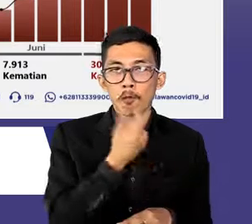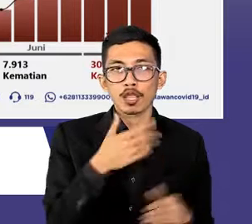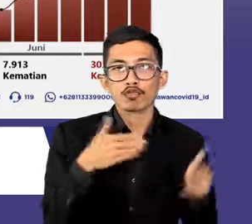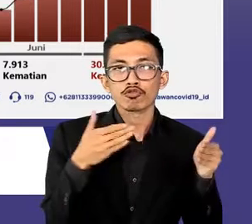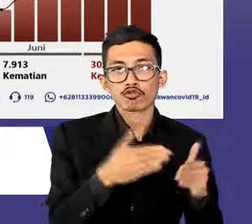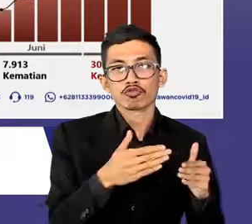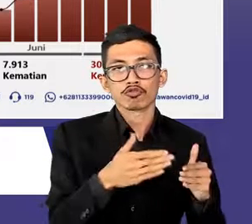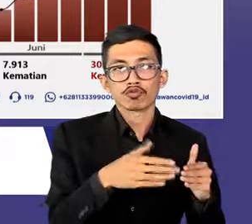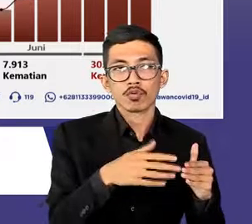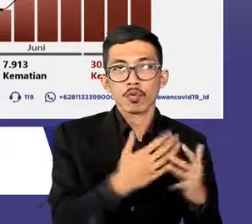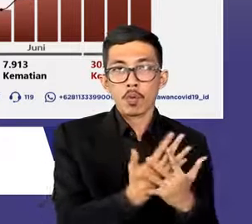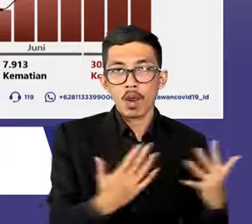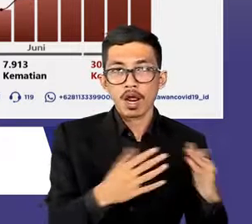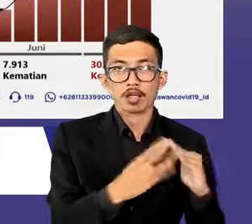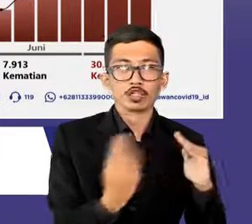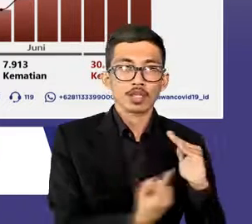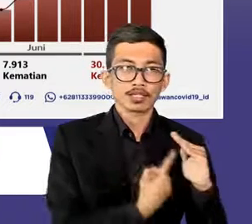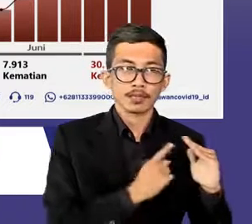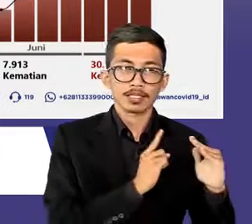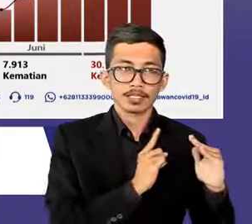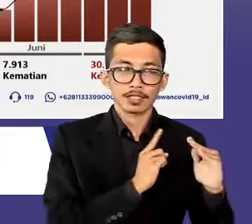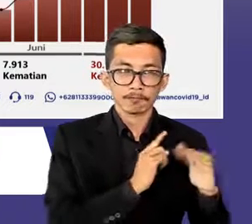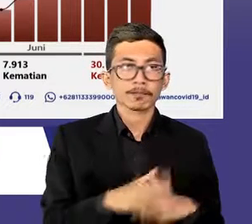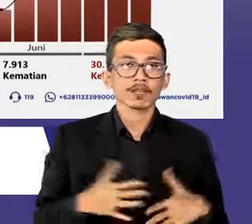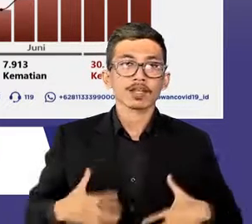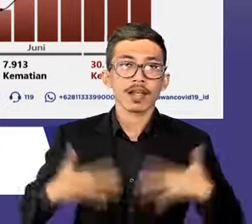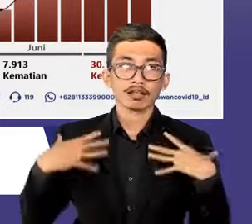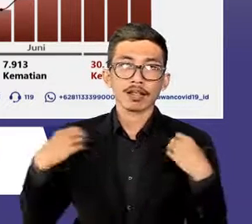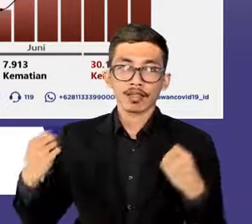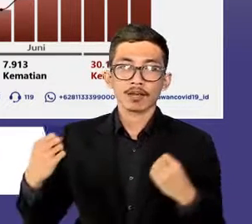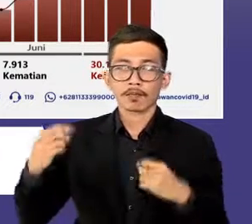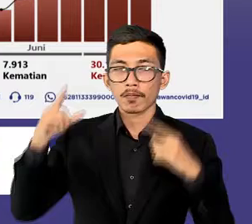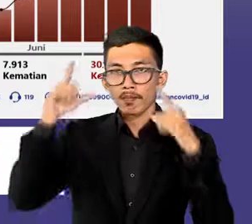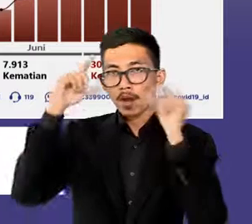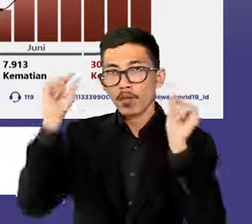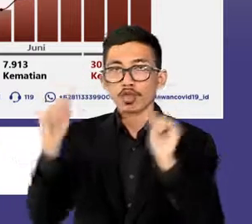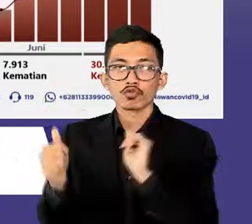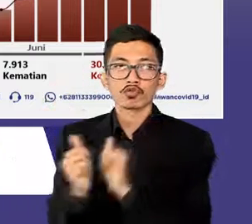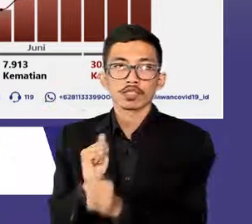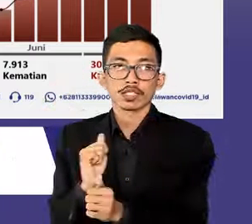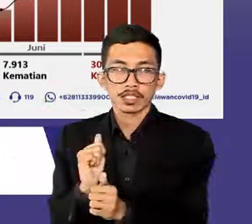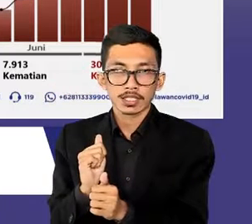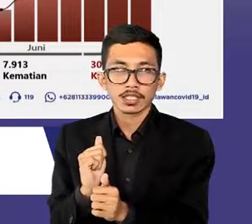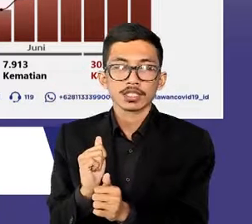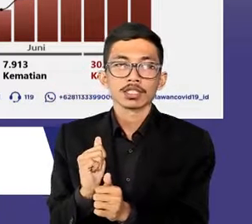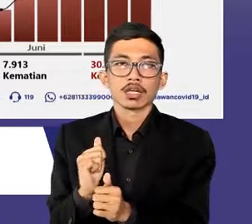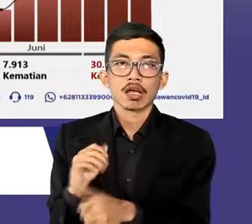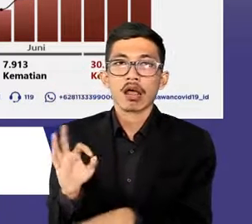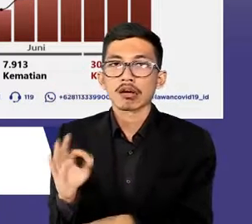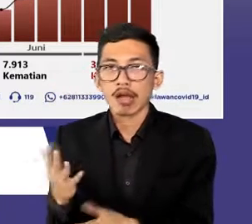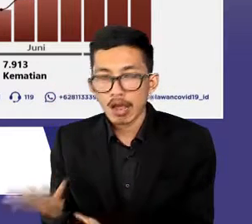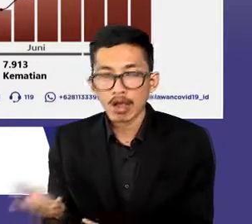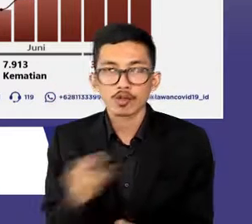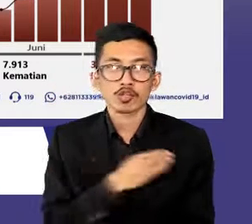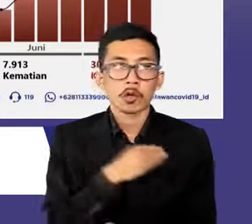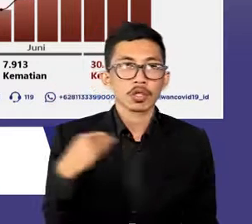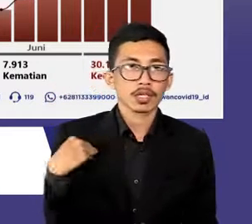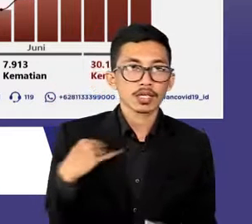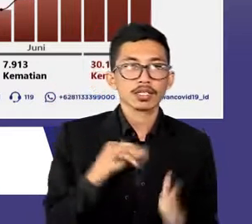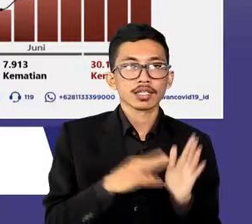serta rencana penambahan tenaga kesehatan dari perawat yang belum mengambil uji kompetensi dan dokter yang telah selesai